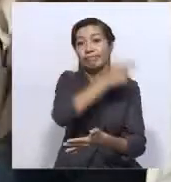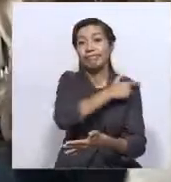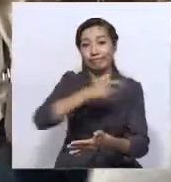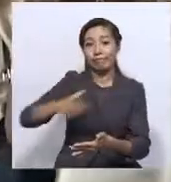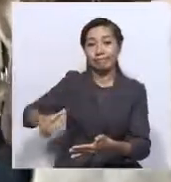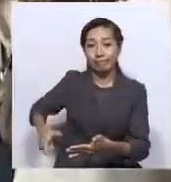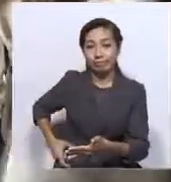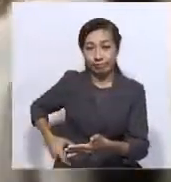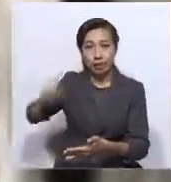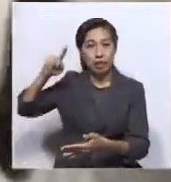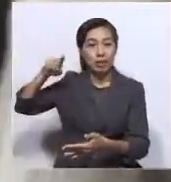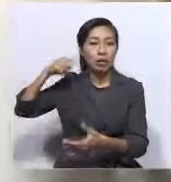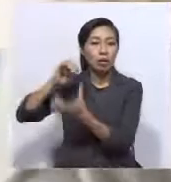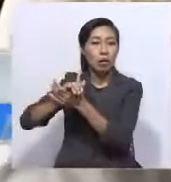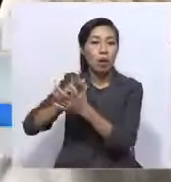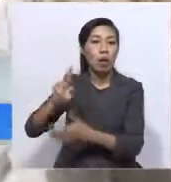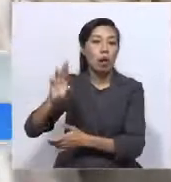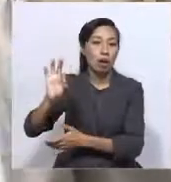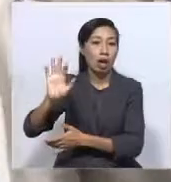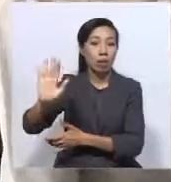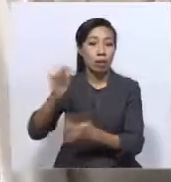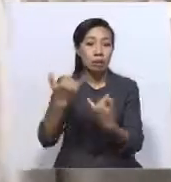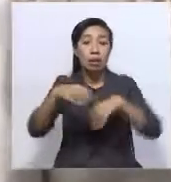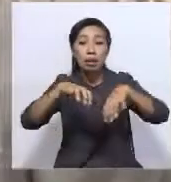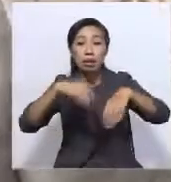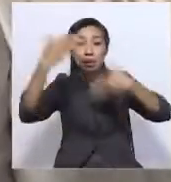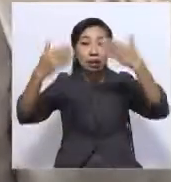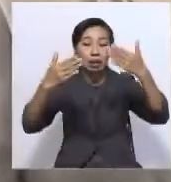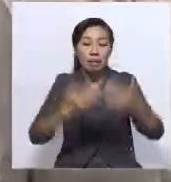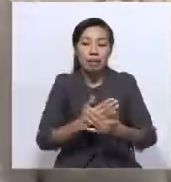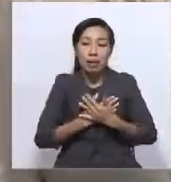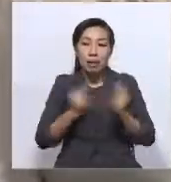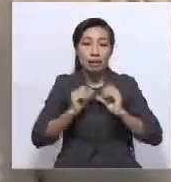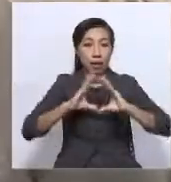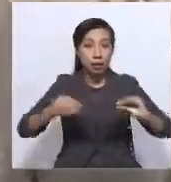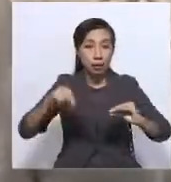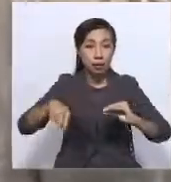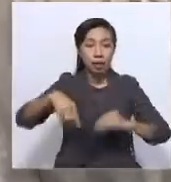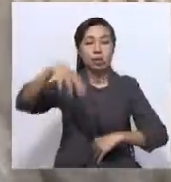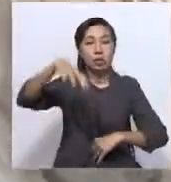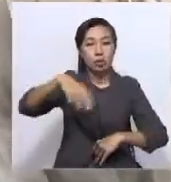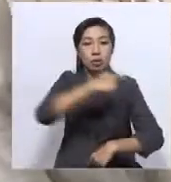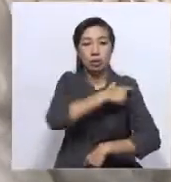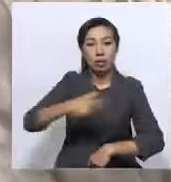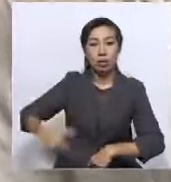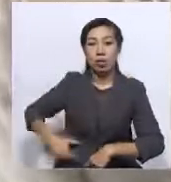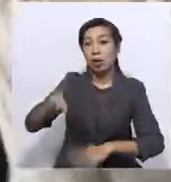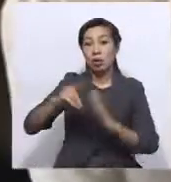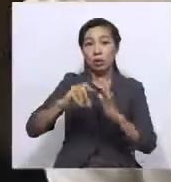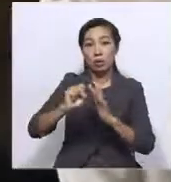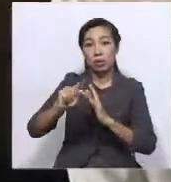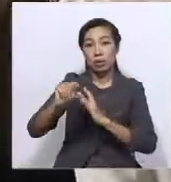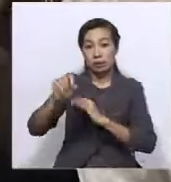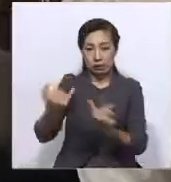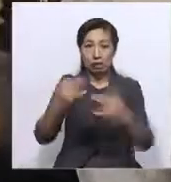ราชินีนาถในรัชกาลที่9นะครับภายในงานอุ่นไอรักคลายความหนาวณพระลานพระราชวังดุสิตและสนามเสือป่าครับซึ่งภายในร้าน